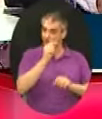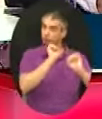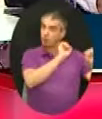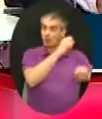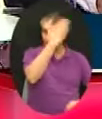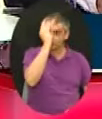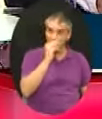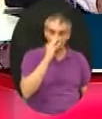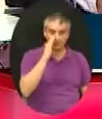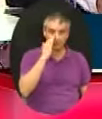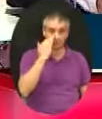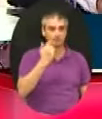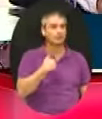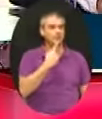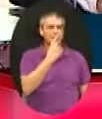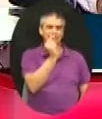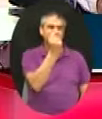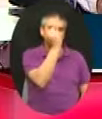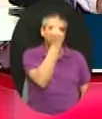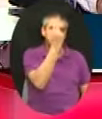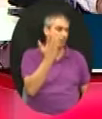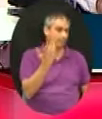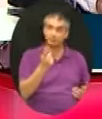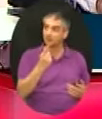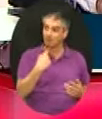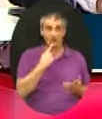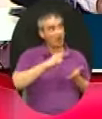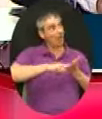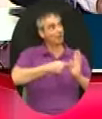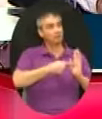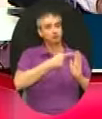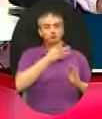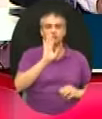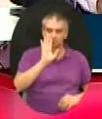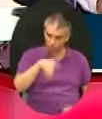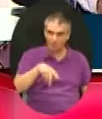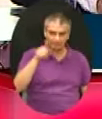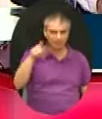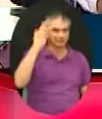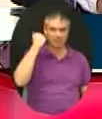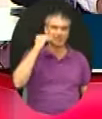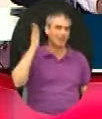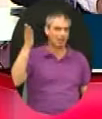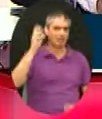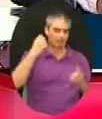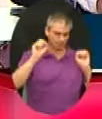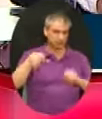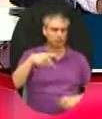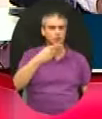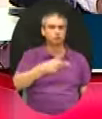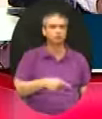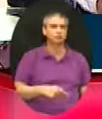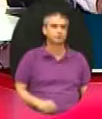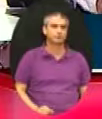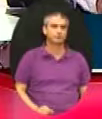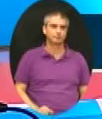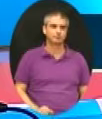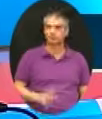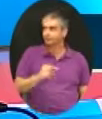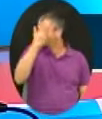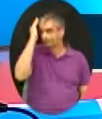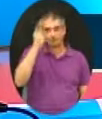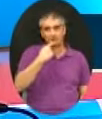אומר שהדברים הם שוליים לגמרי. ולהדגיש את זה, יש גם אצל הדמוקרטים. אבל טראמפ עצמו אמר